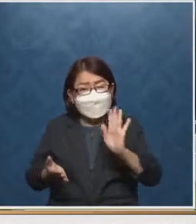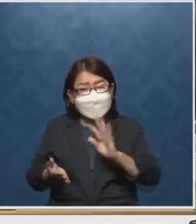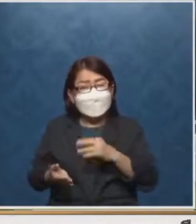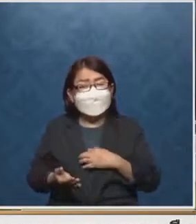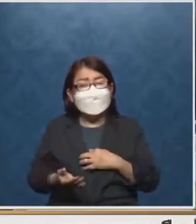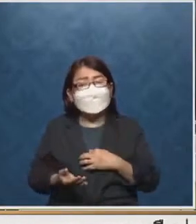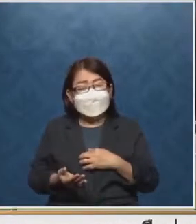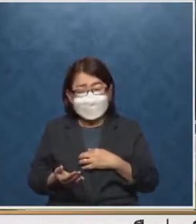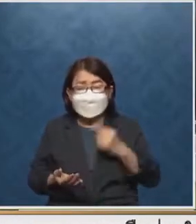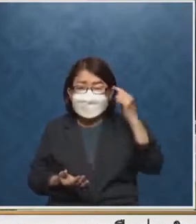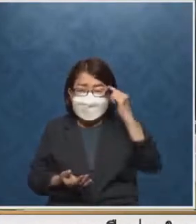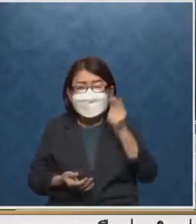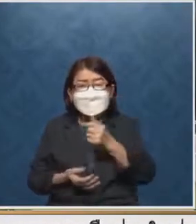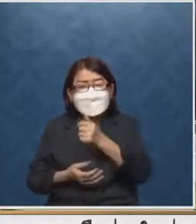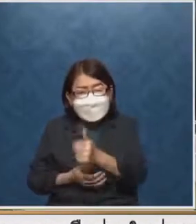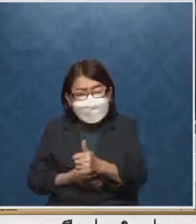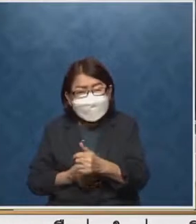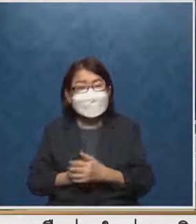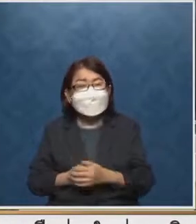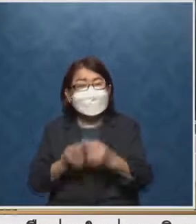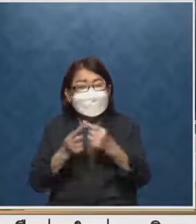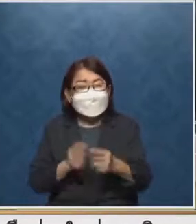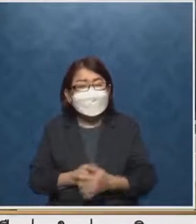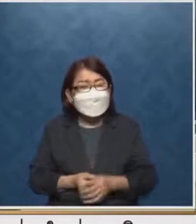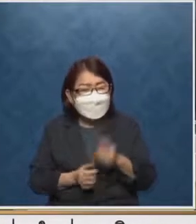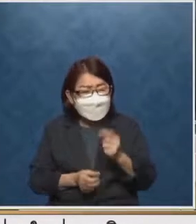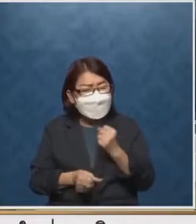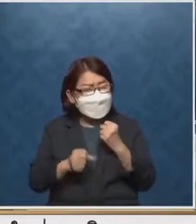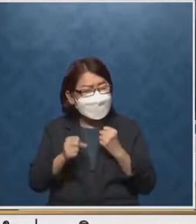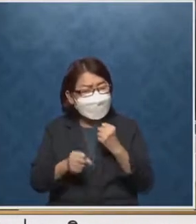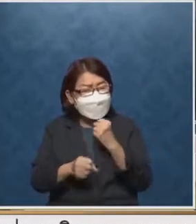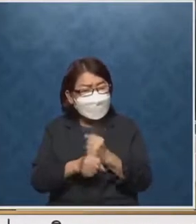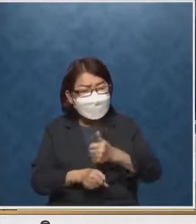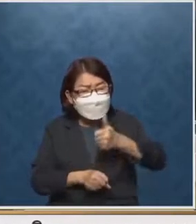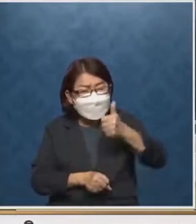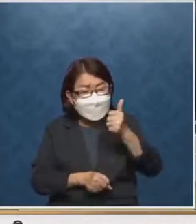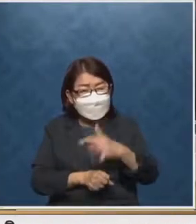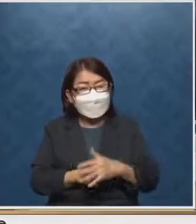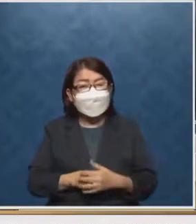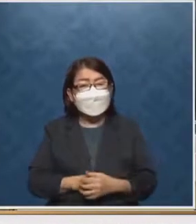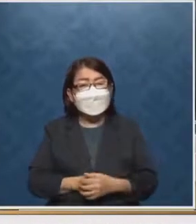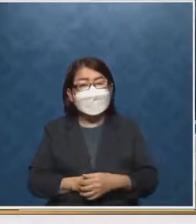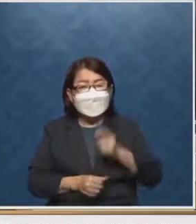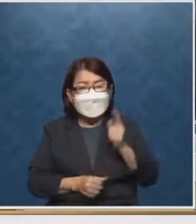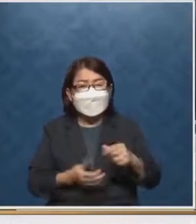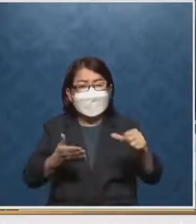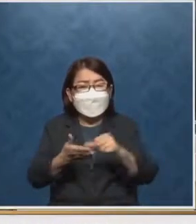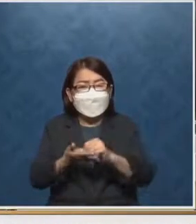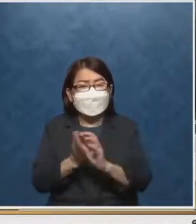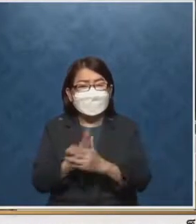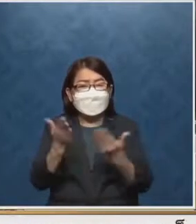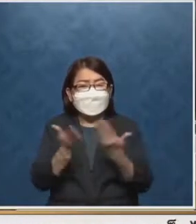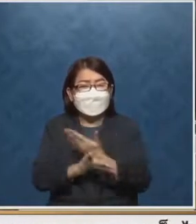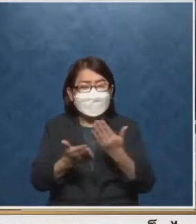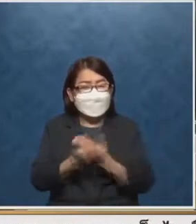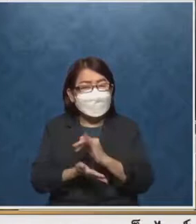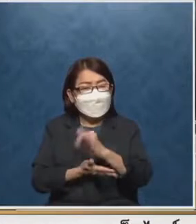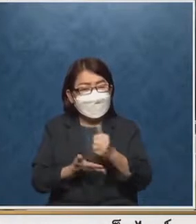ค์ผมเชื่อว่ามันดีแต่มันดีได้กว่านี้แค่อาจจะต้องปรับเปลี่ยนบางอย่างให้